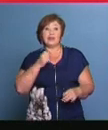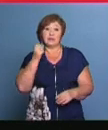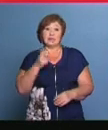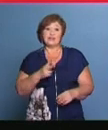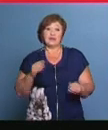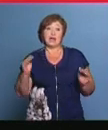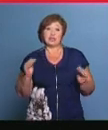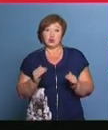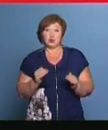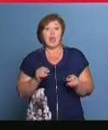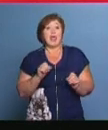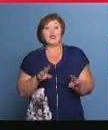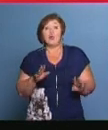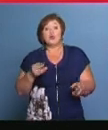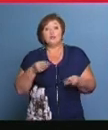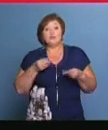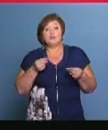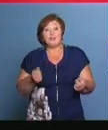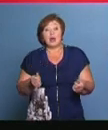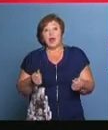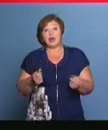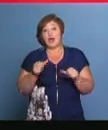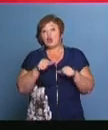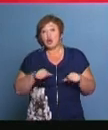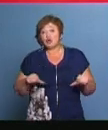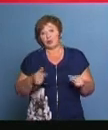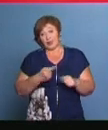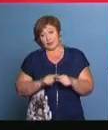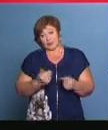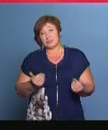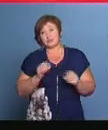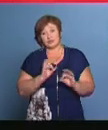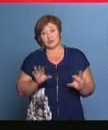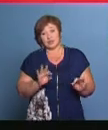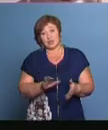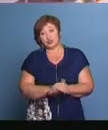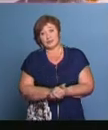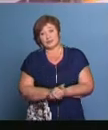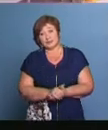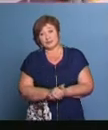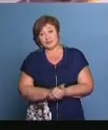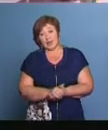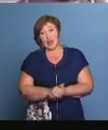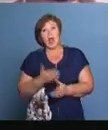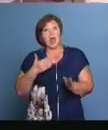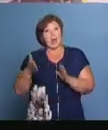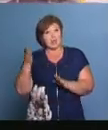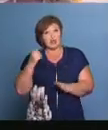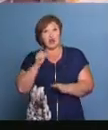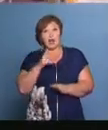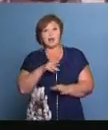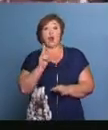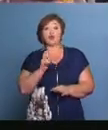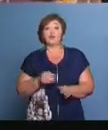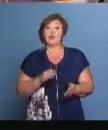«Дебют». Чем будут покорять жюри на этот раз? С репетицией репортаж Елены Керн. Раньше Аня Коршунова